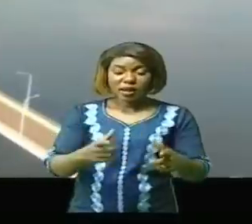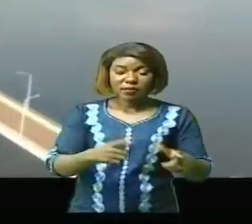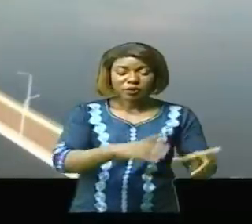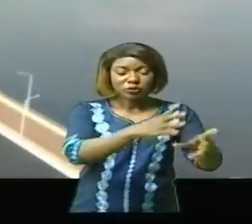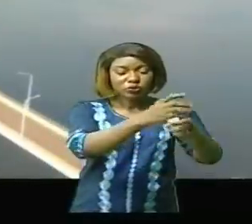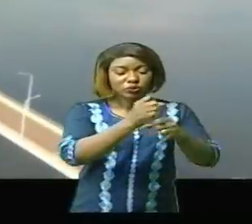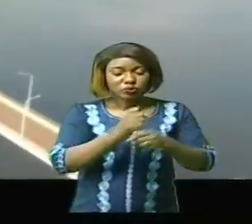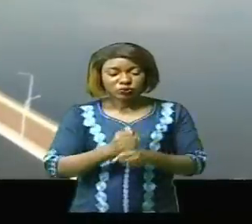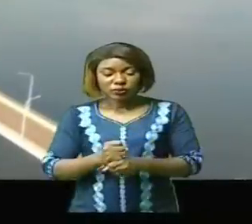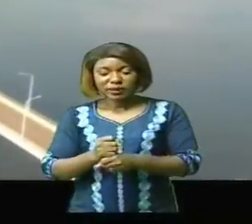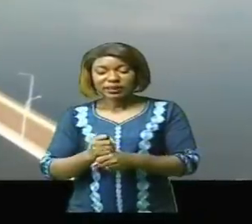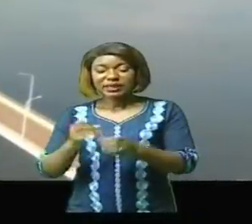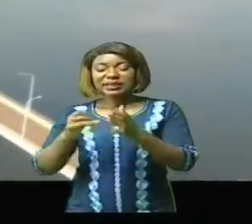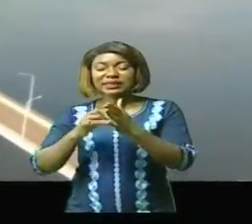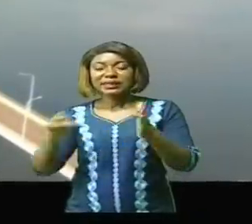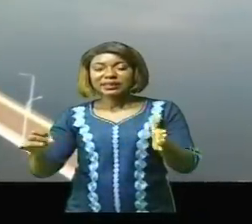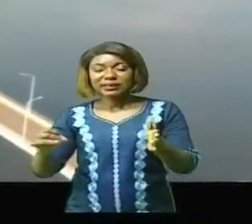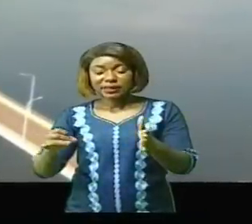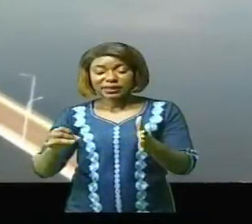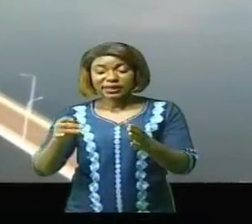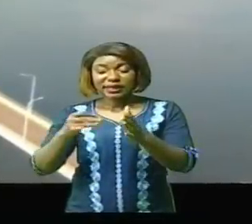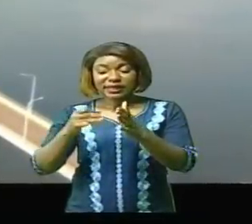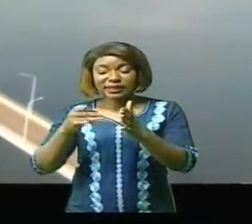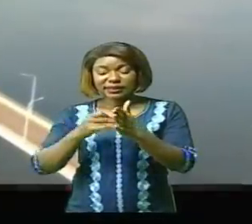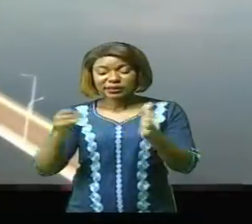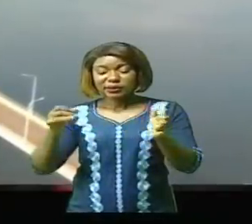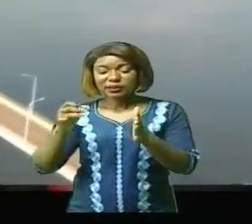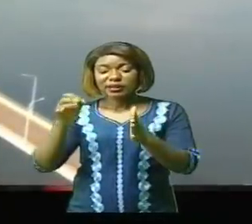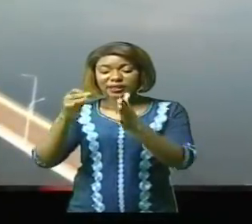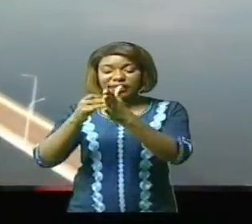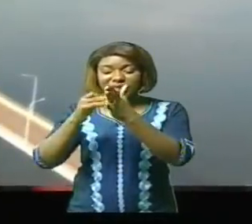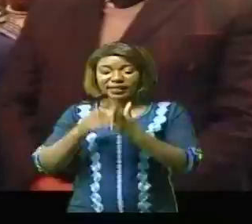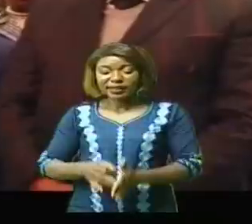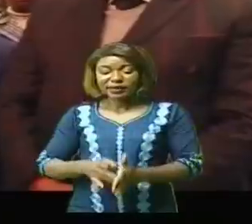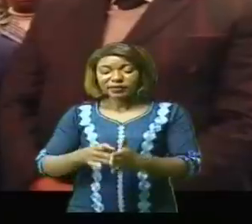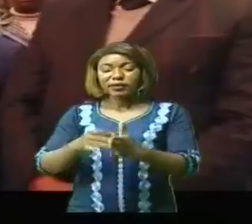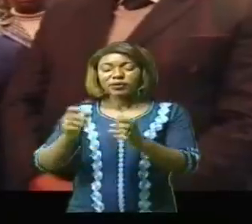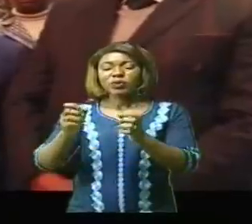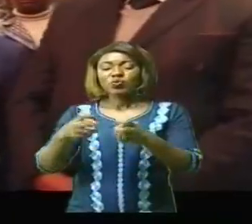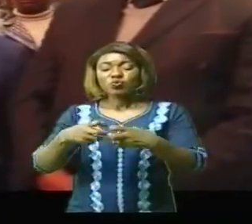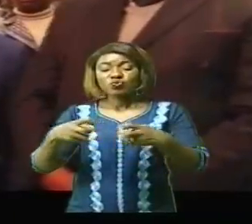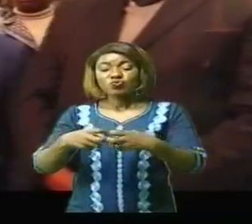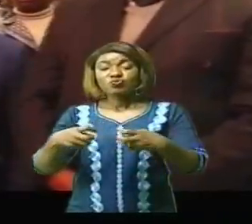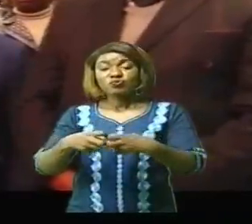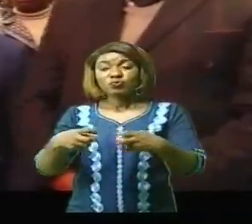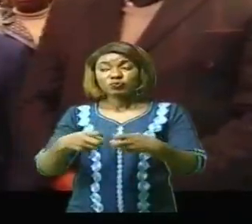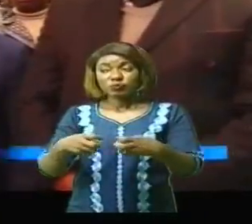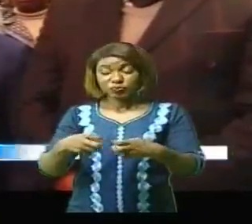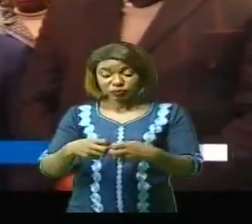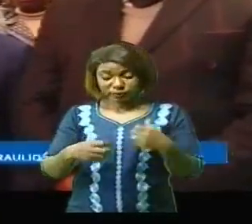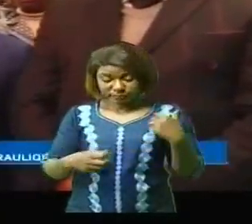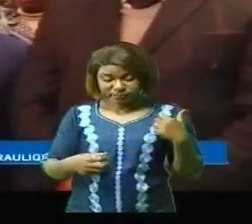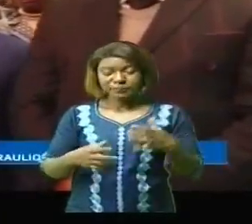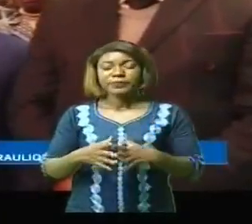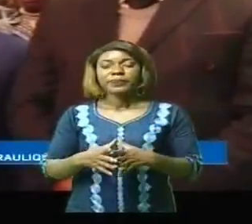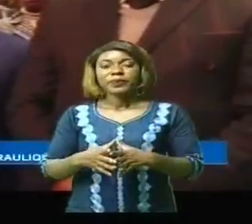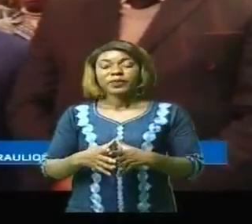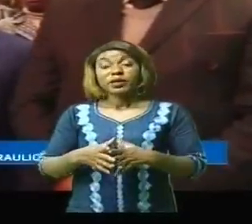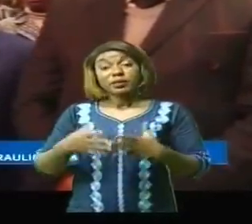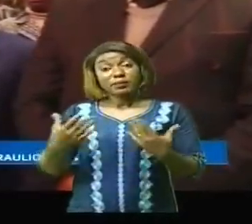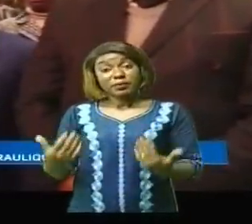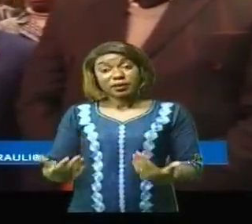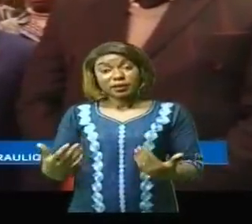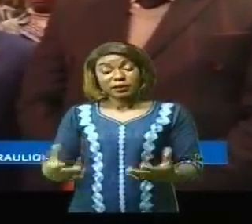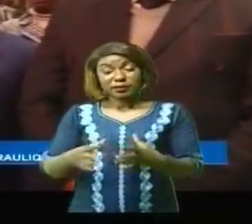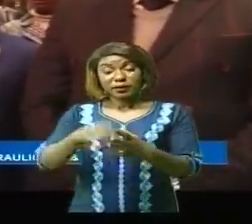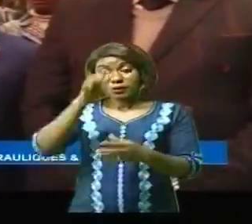d'obtenir 785 MW de partage. C'est d'ailleurs le propos que j'ai discuté moi-même avec